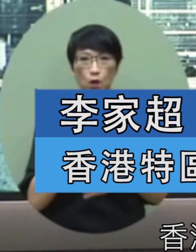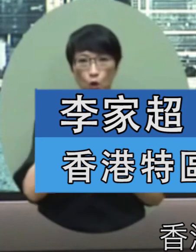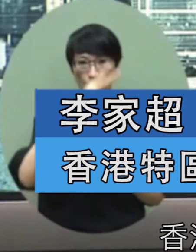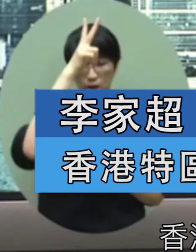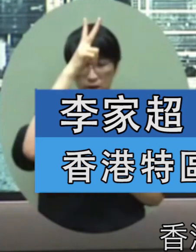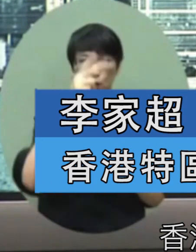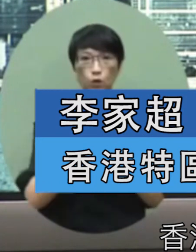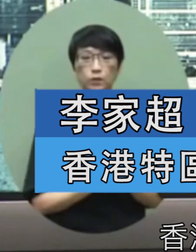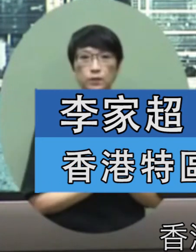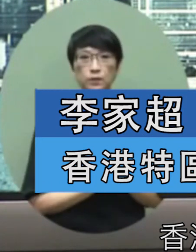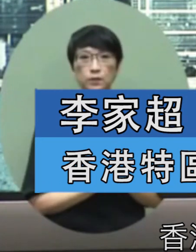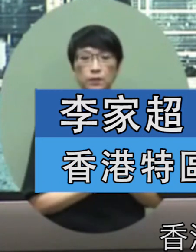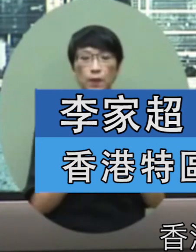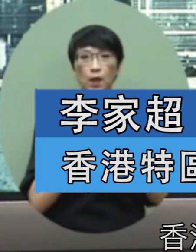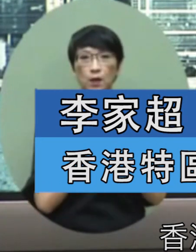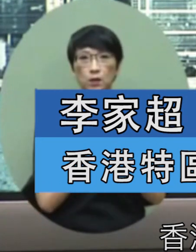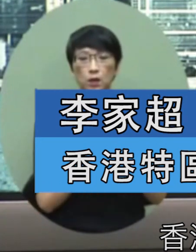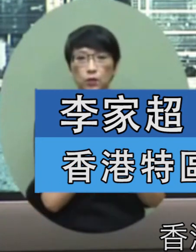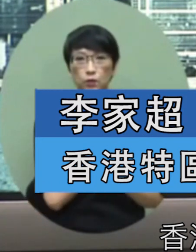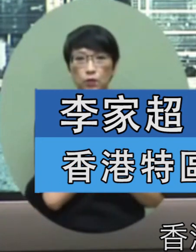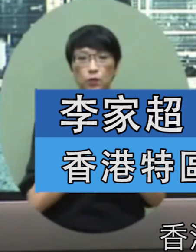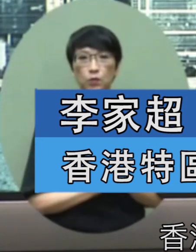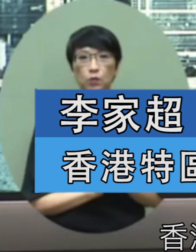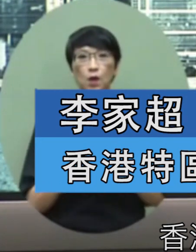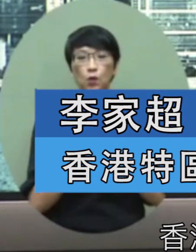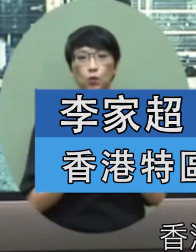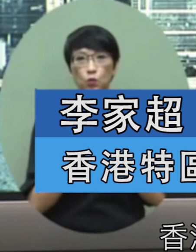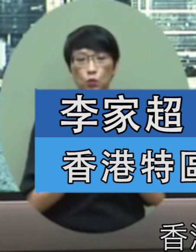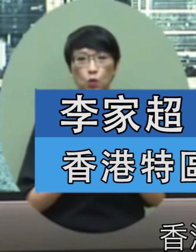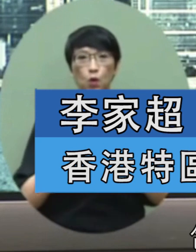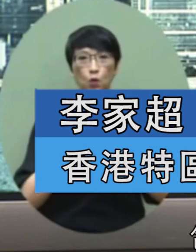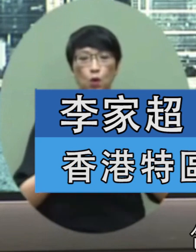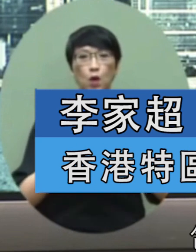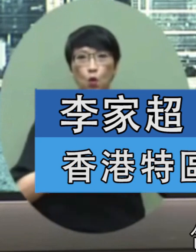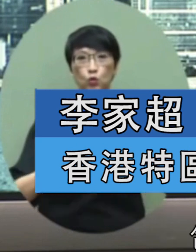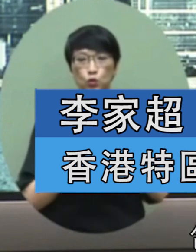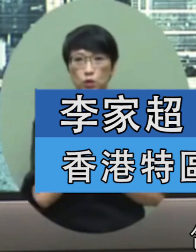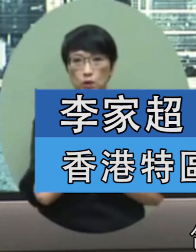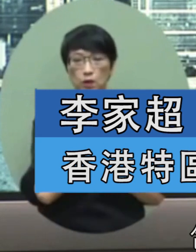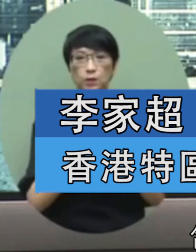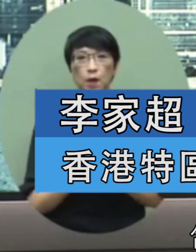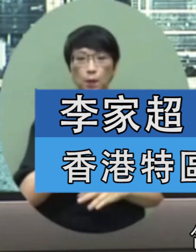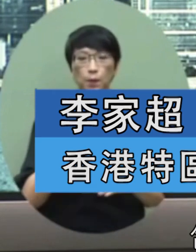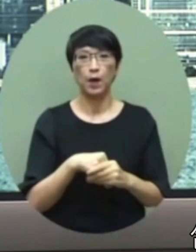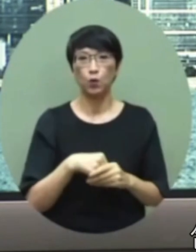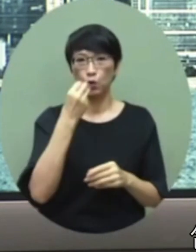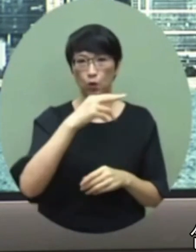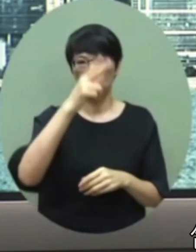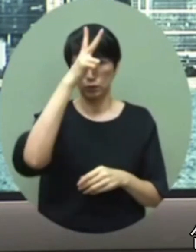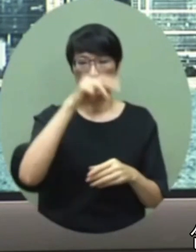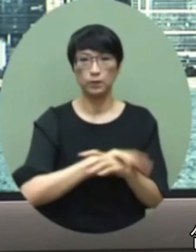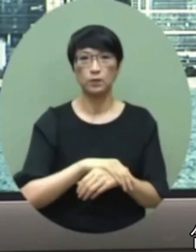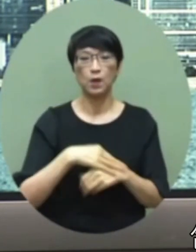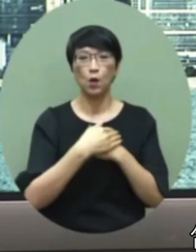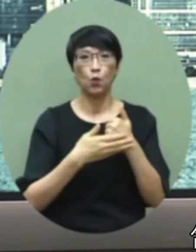政區履行維護國家安全職責，包括特區維護